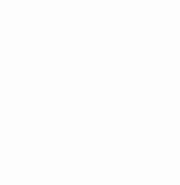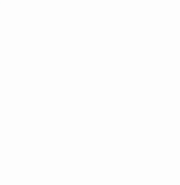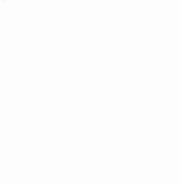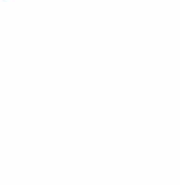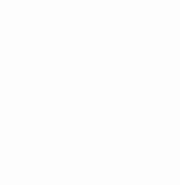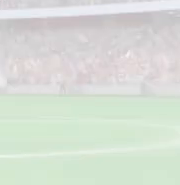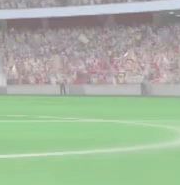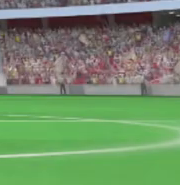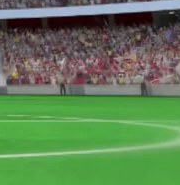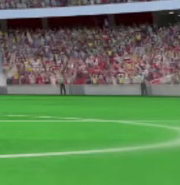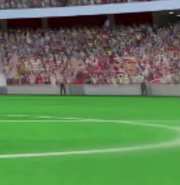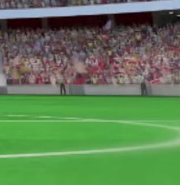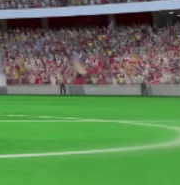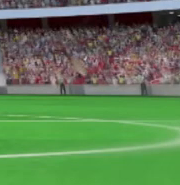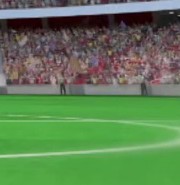TV KPM.